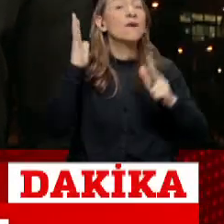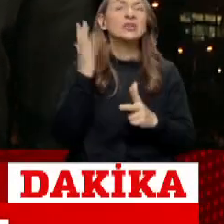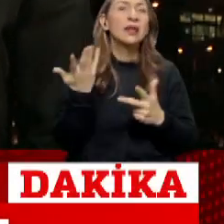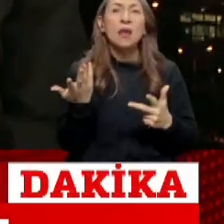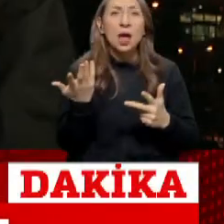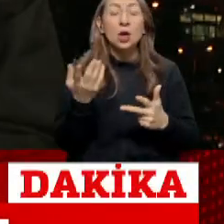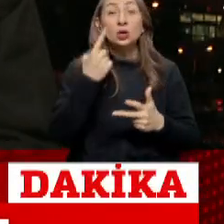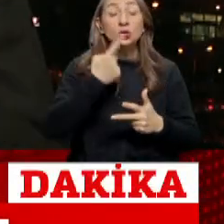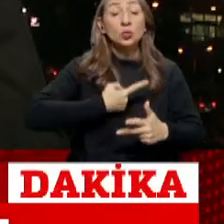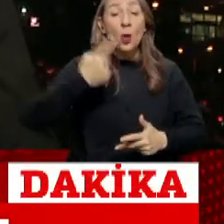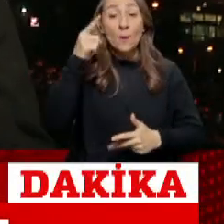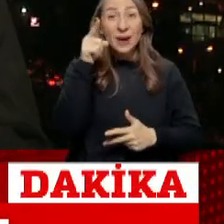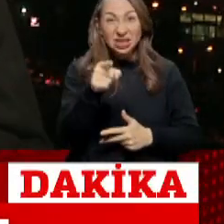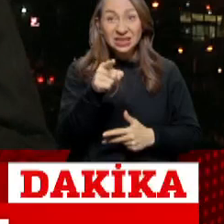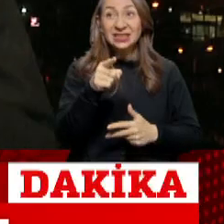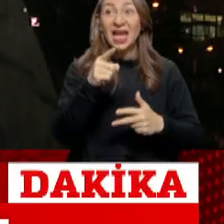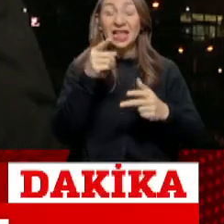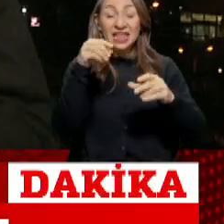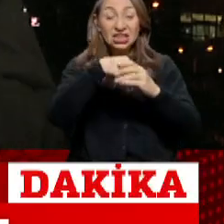tanesi